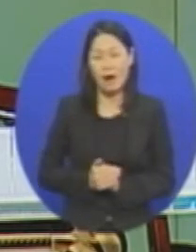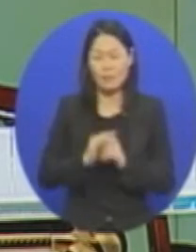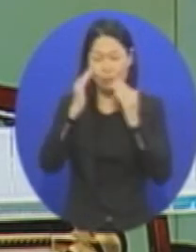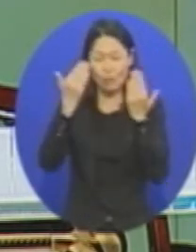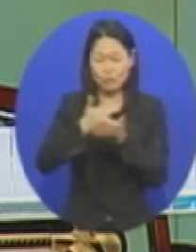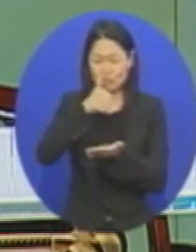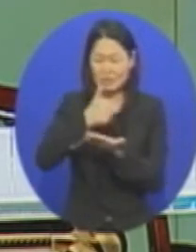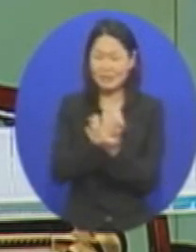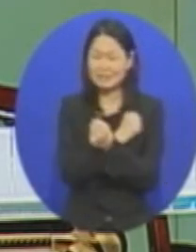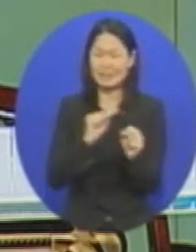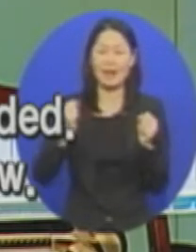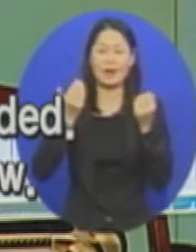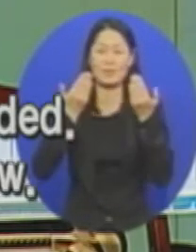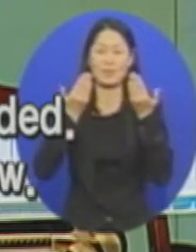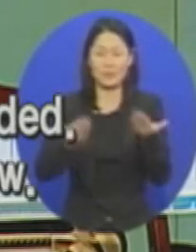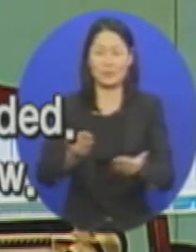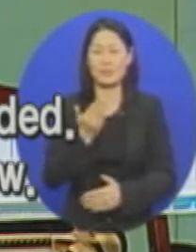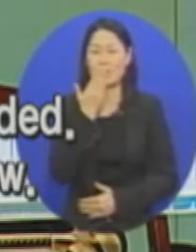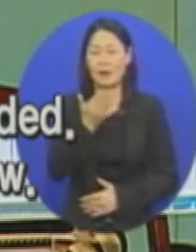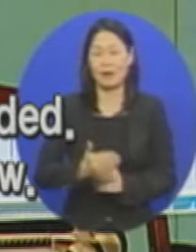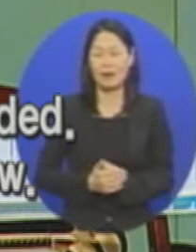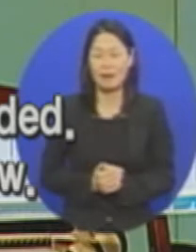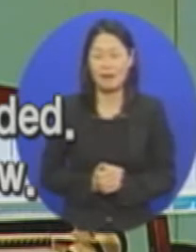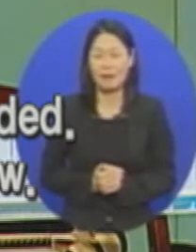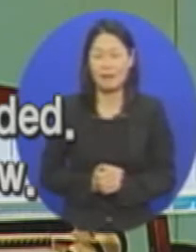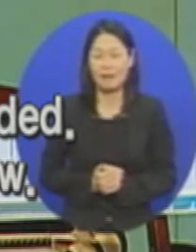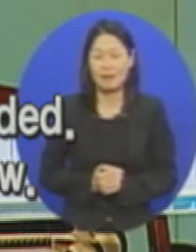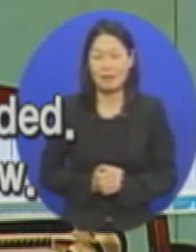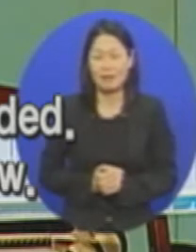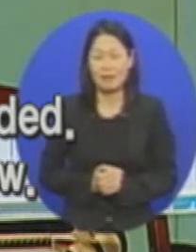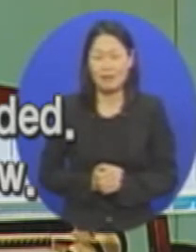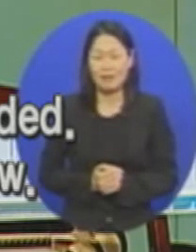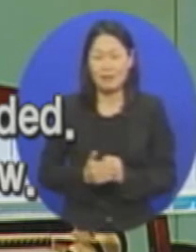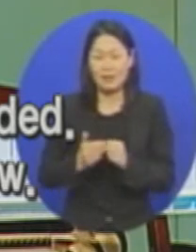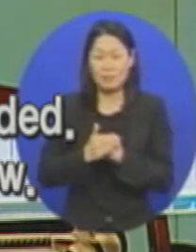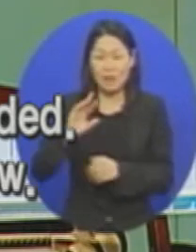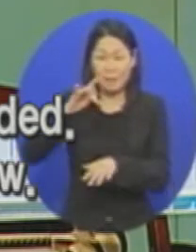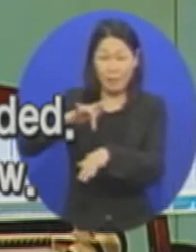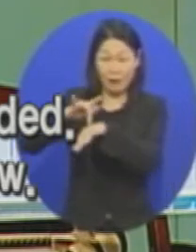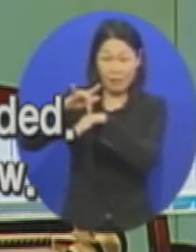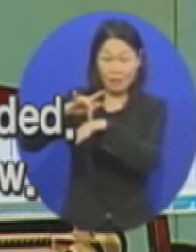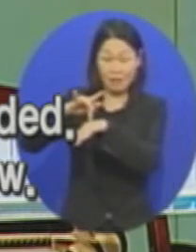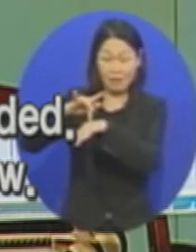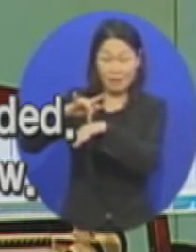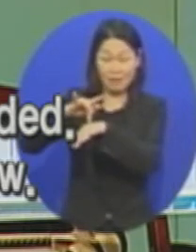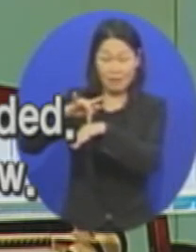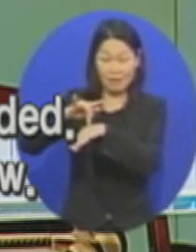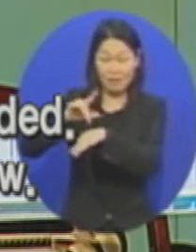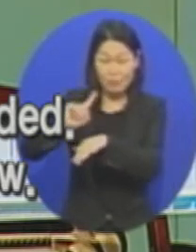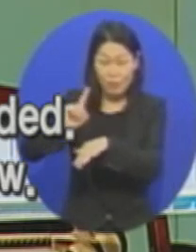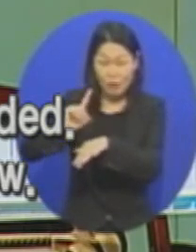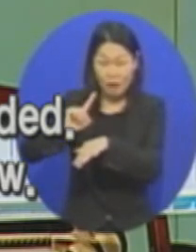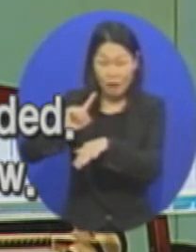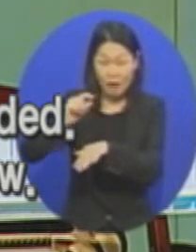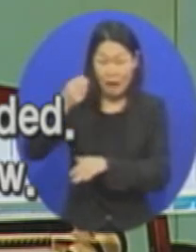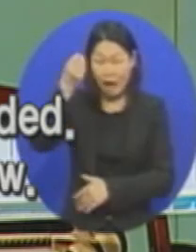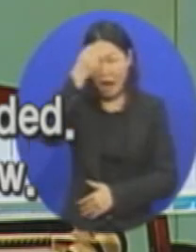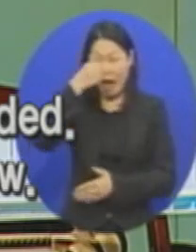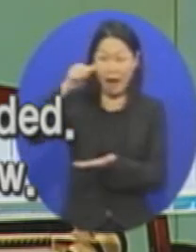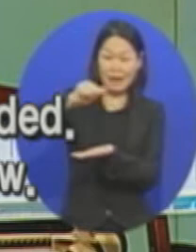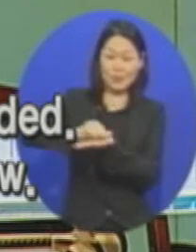죄가 사함 받게 됐어요 그러니 사도 바울이 아 마귀가 정말 기절초풍할